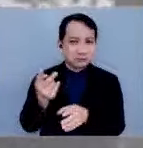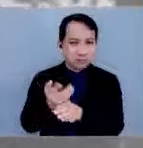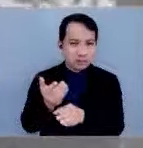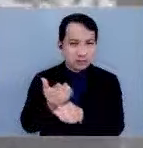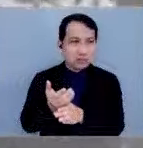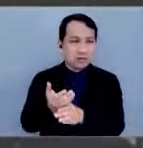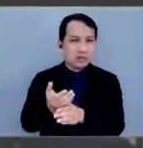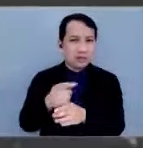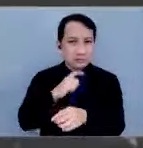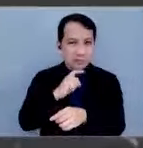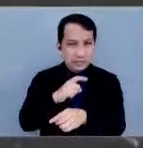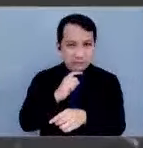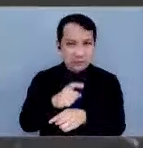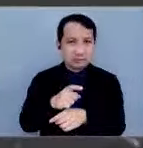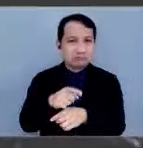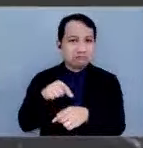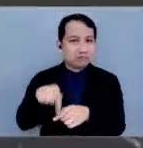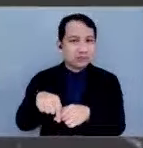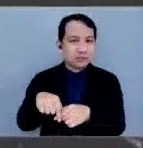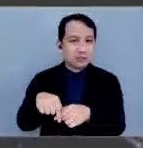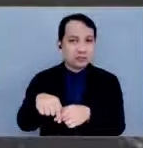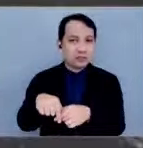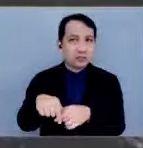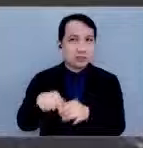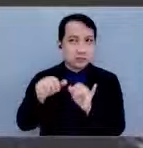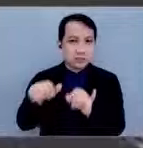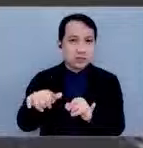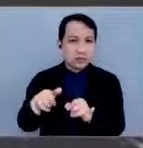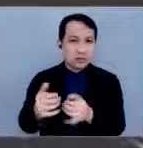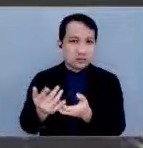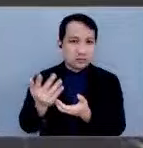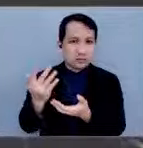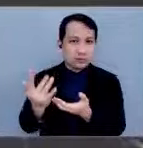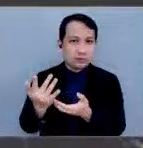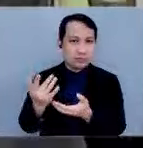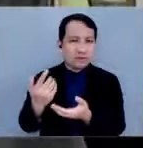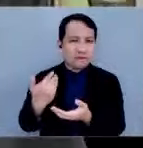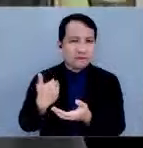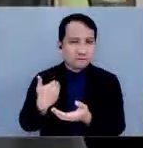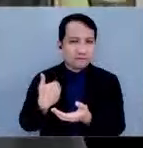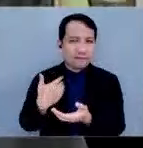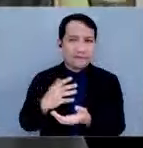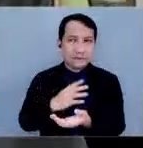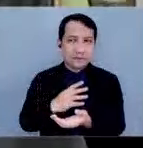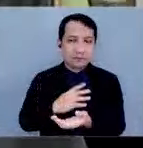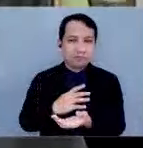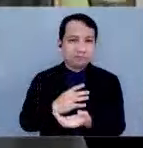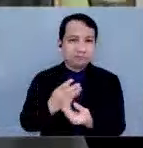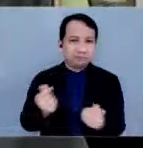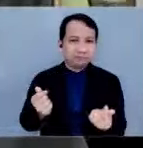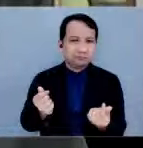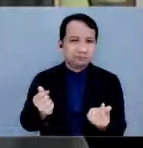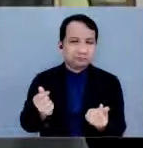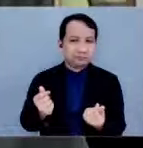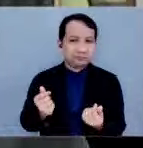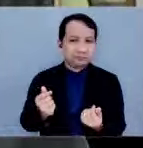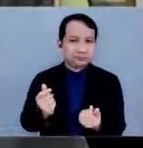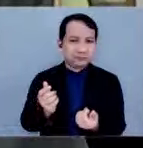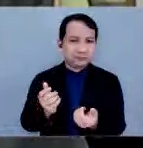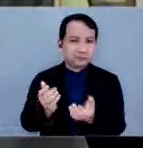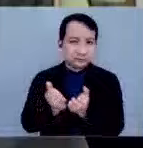No? Stable na po yung sitwasyon doon. At yung barko po